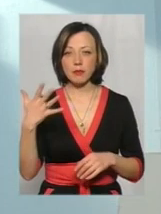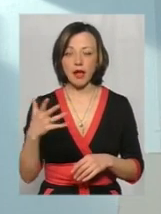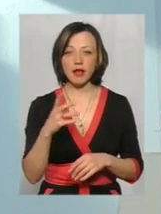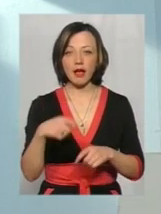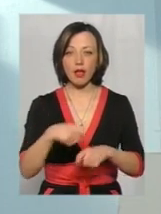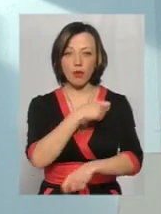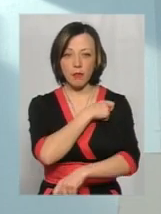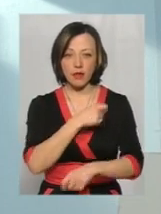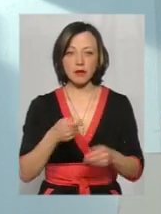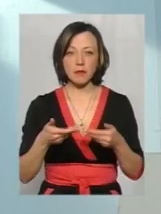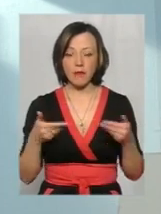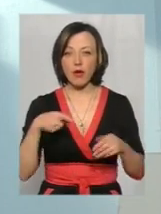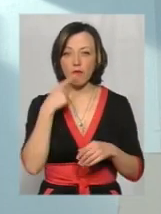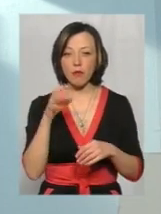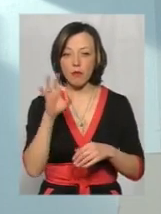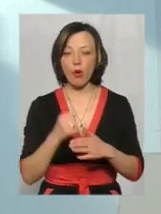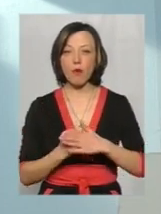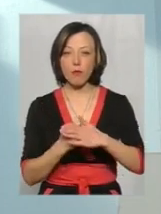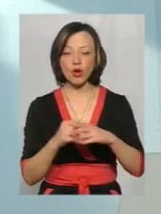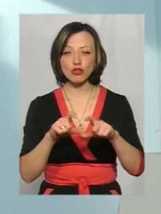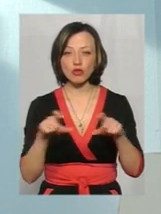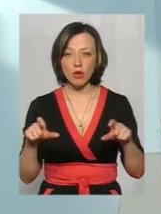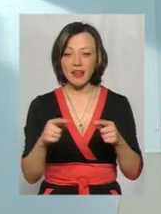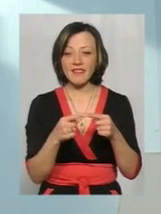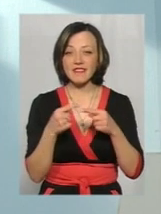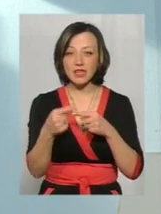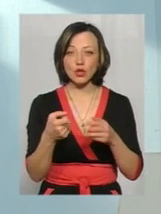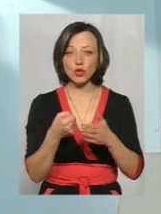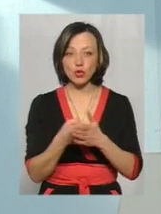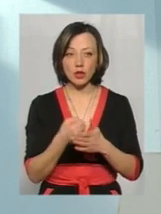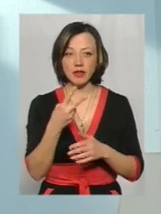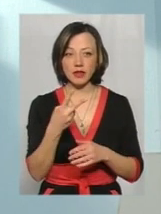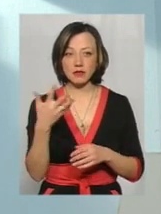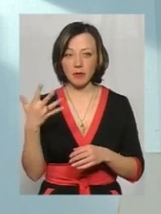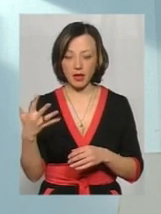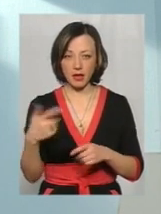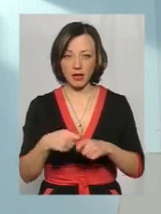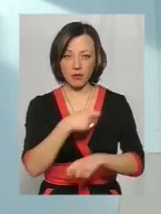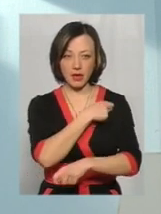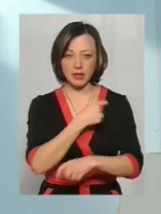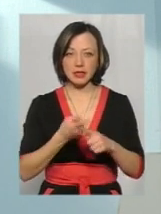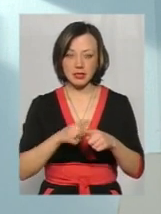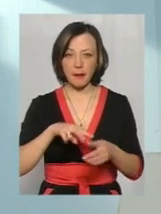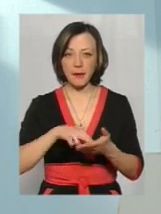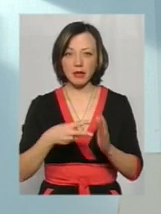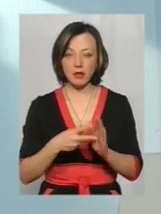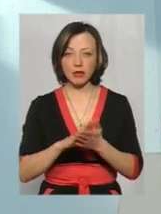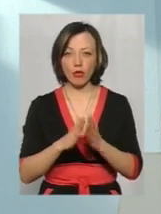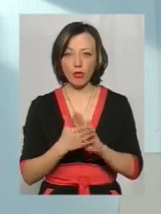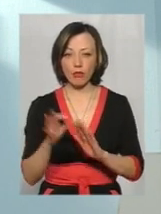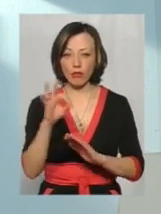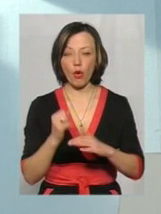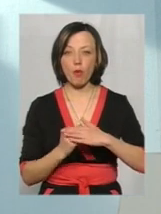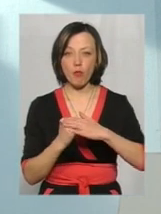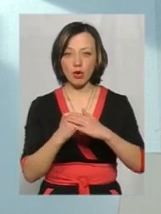говоримо про опорні школи. Відстань до 25 кілометрів. Це передбачено положенням про